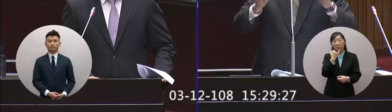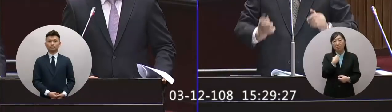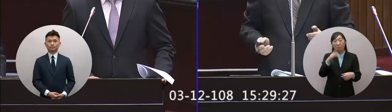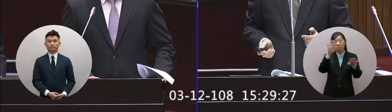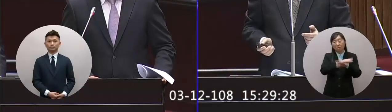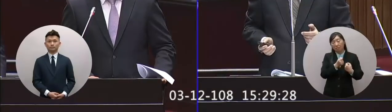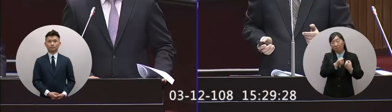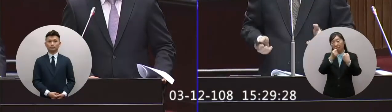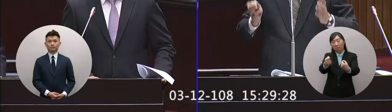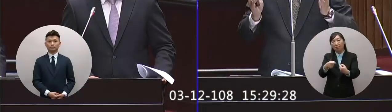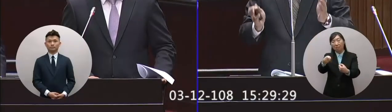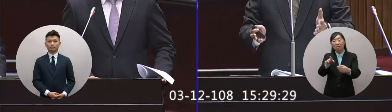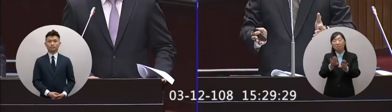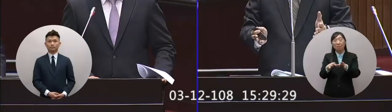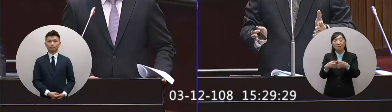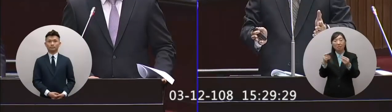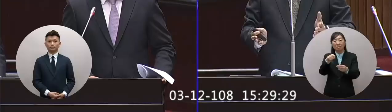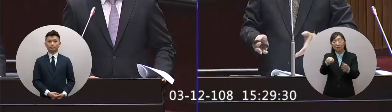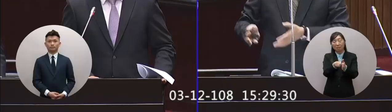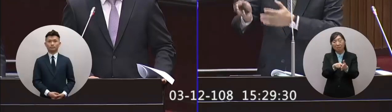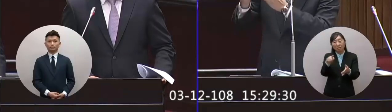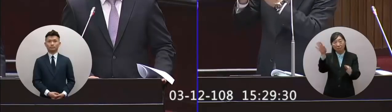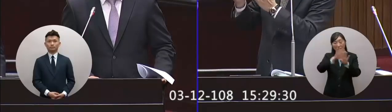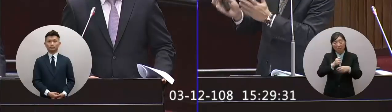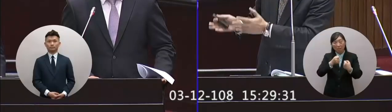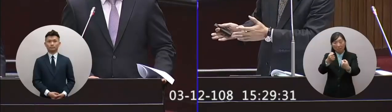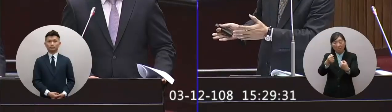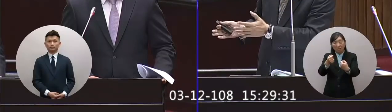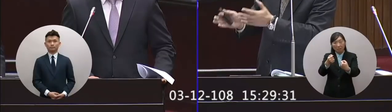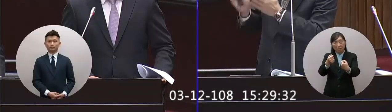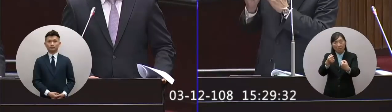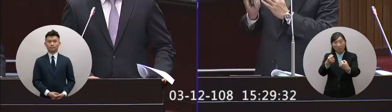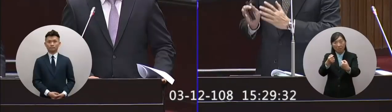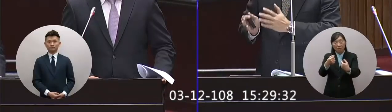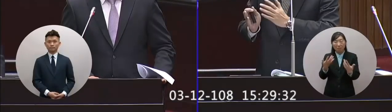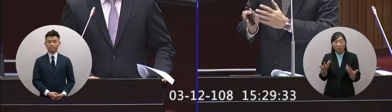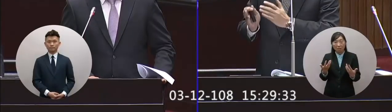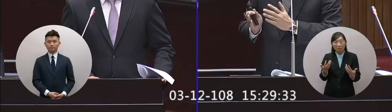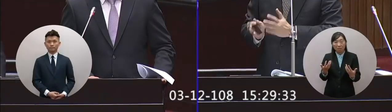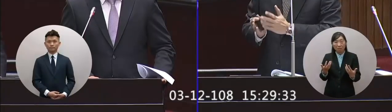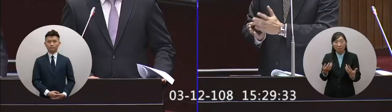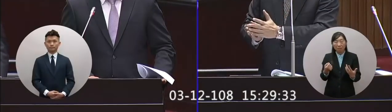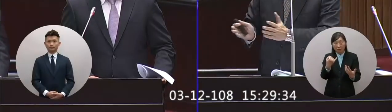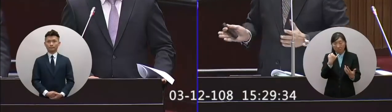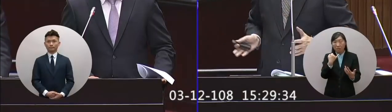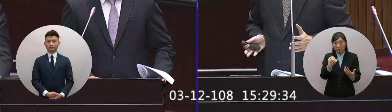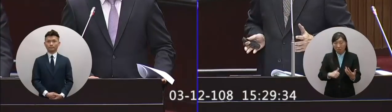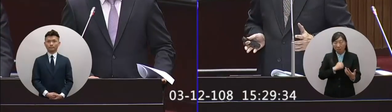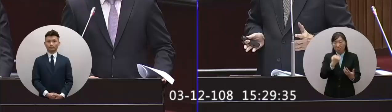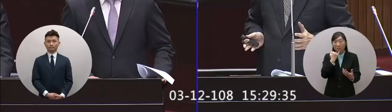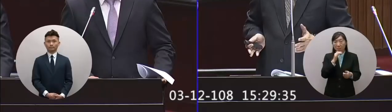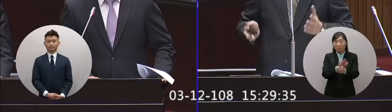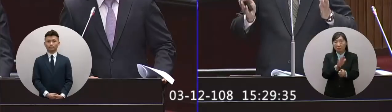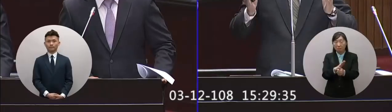家暗时去塞车，啊，大家暗时去塞车，那究竟晚上开车，那我们是不是可以真的分流到